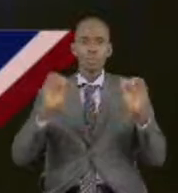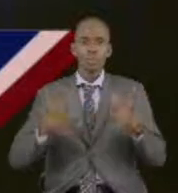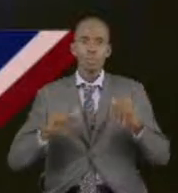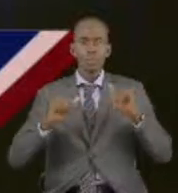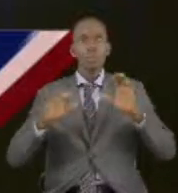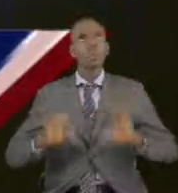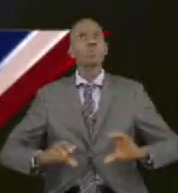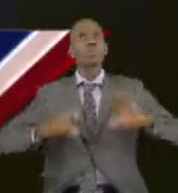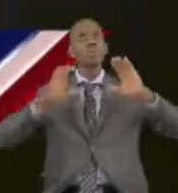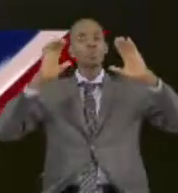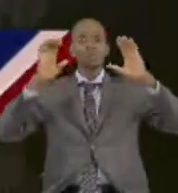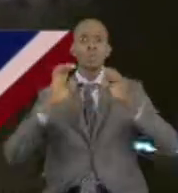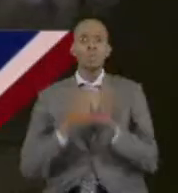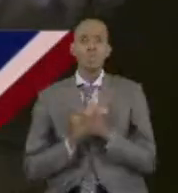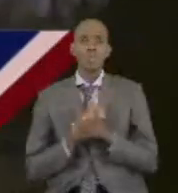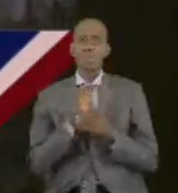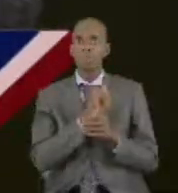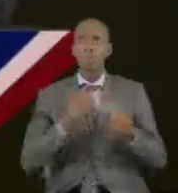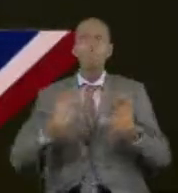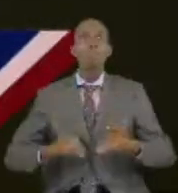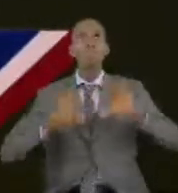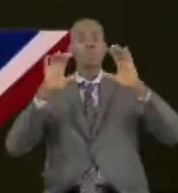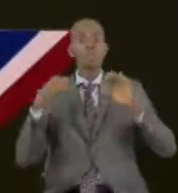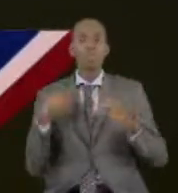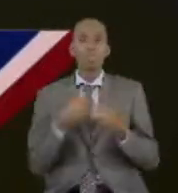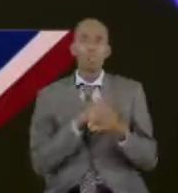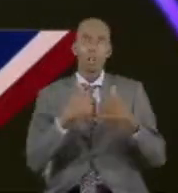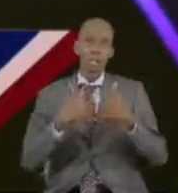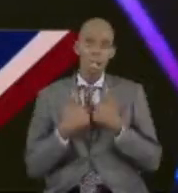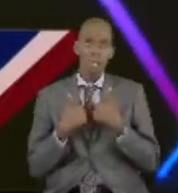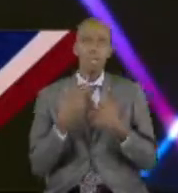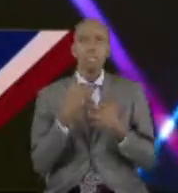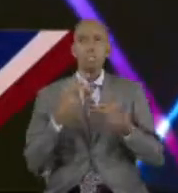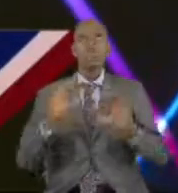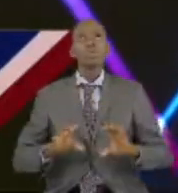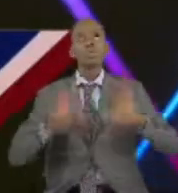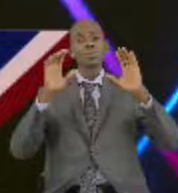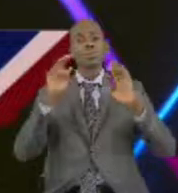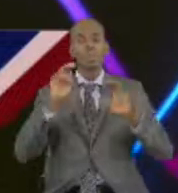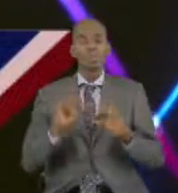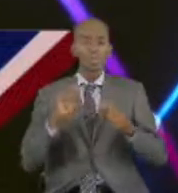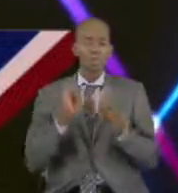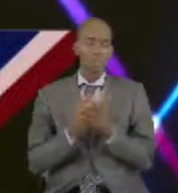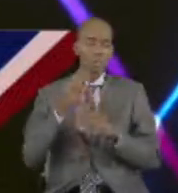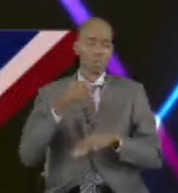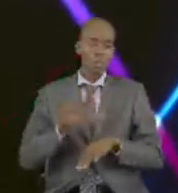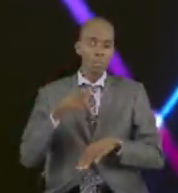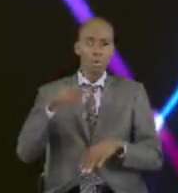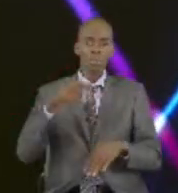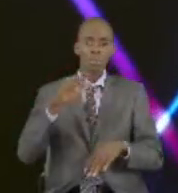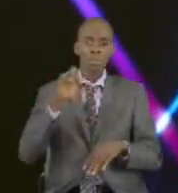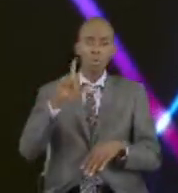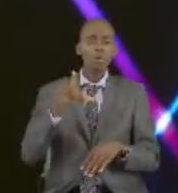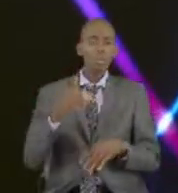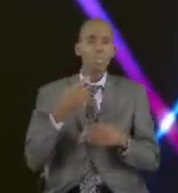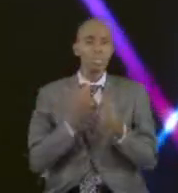cœur, de la consécration d'un cœur lavé, indestructible, la consécration indestructible, indestructible d'un cœur